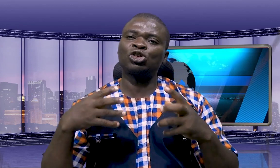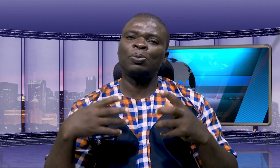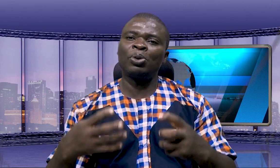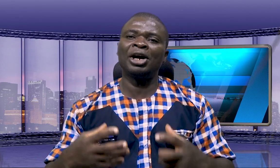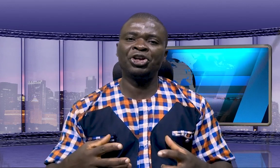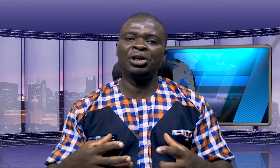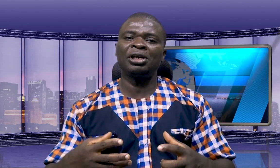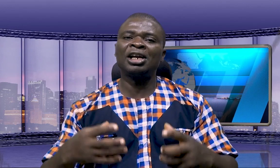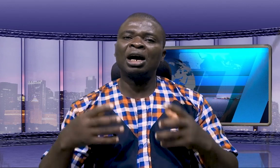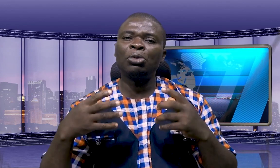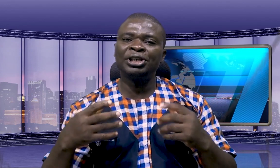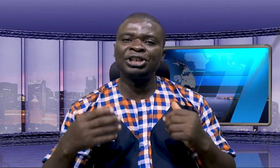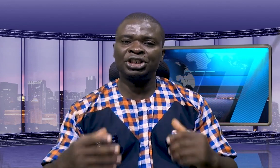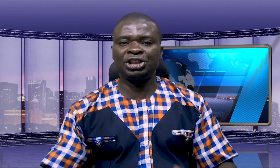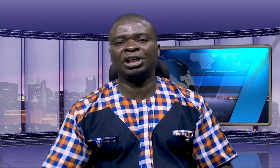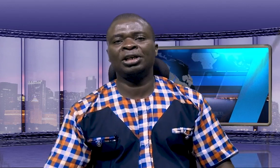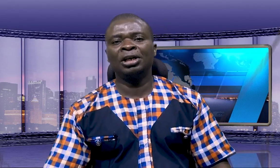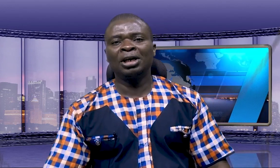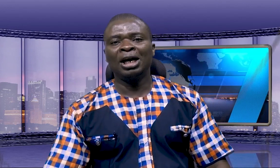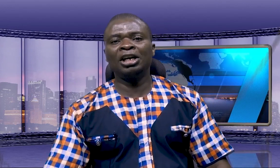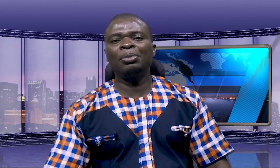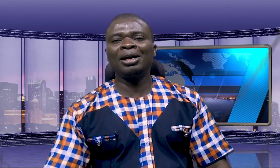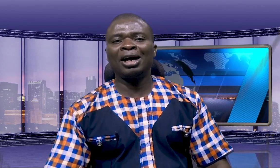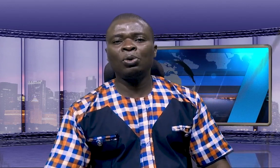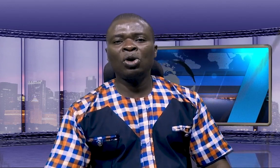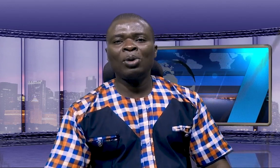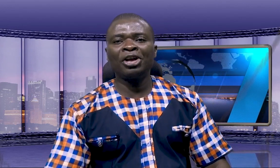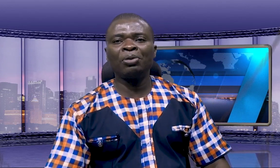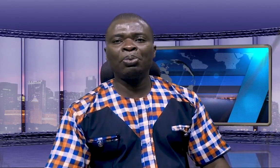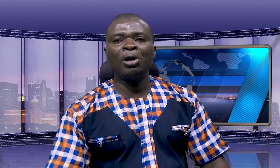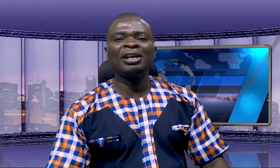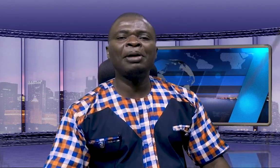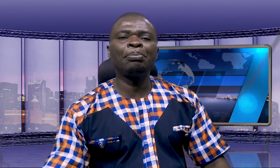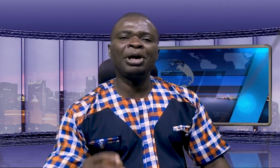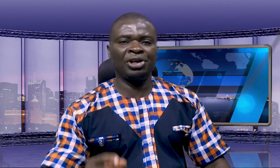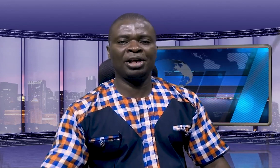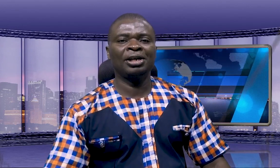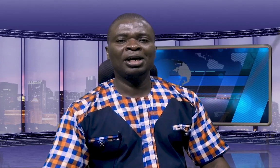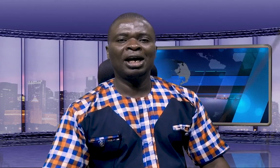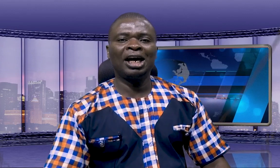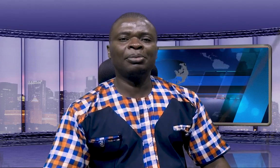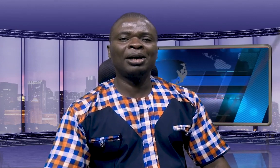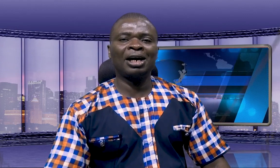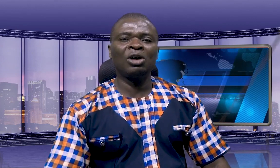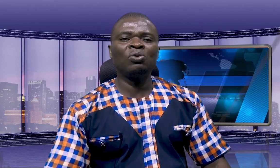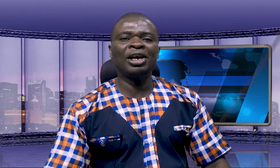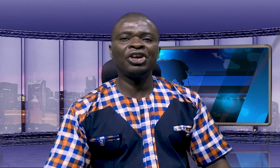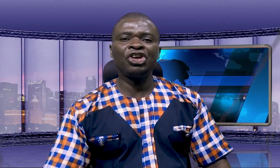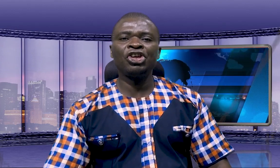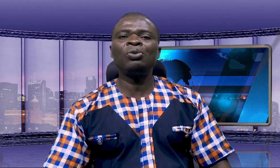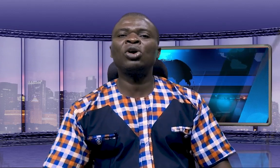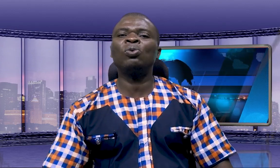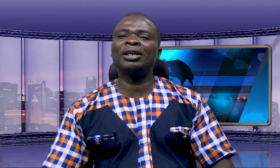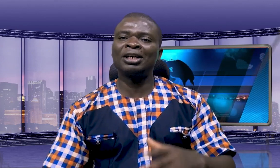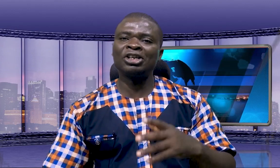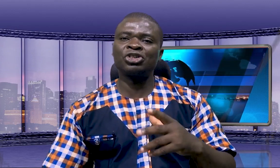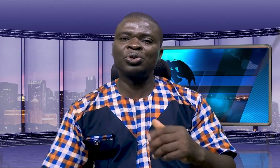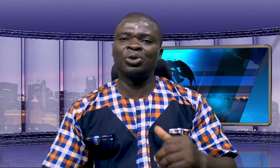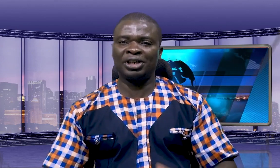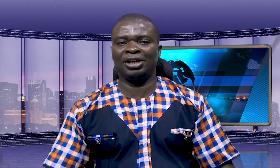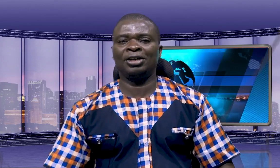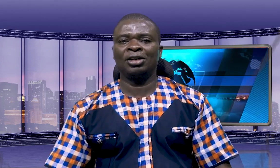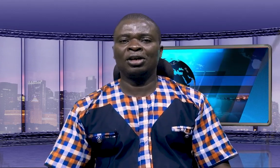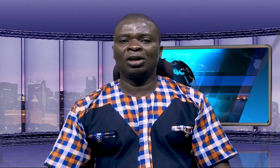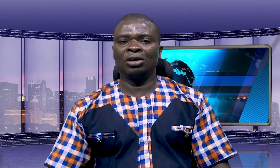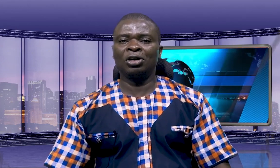a na-atọpụ anyị n'agbụ dị iche iche, a na-eme ka anyị nwere onwe anyị pụọ na mmehie, a na-eme ka anyị nwee inwere onwe nke